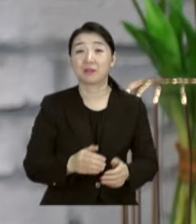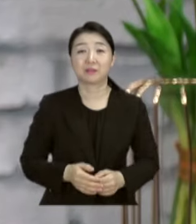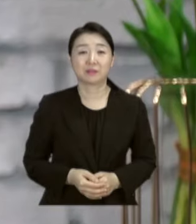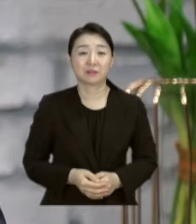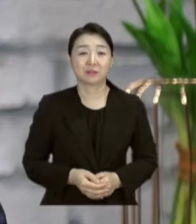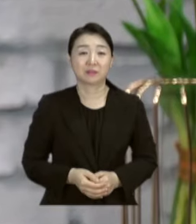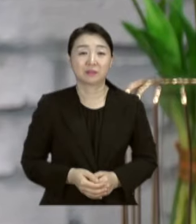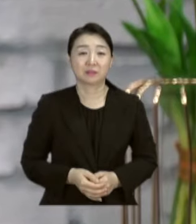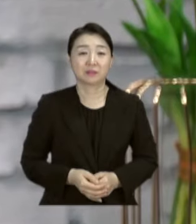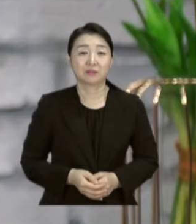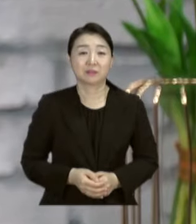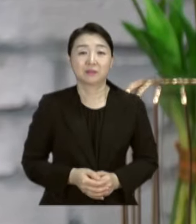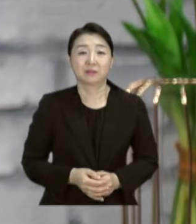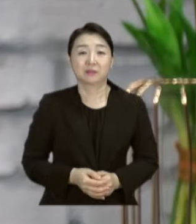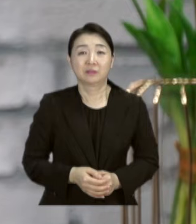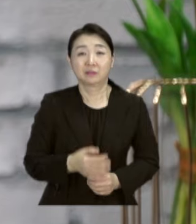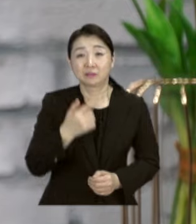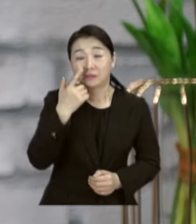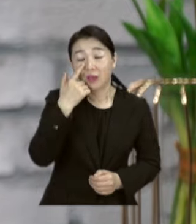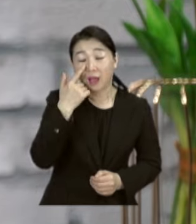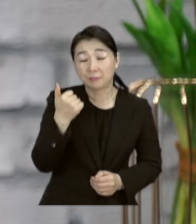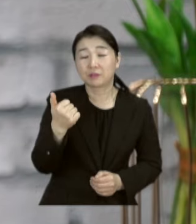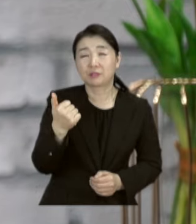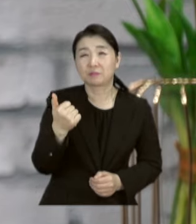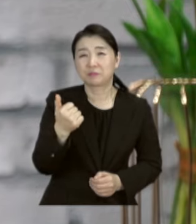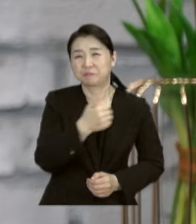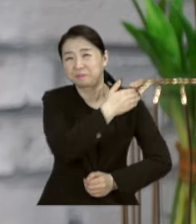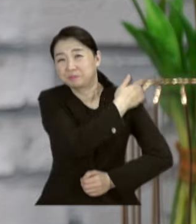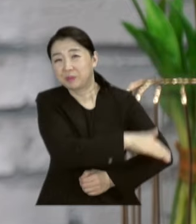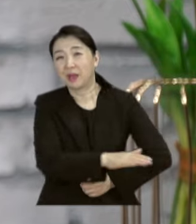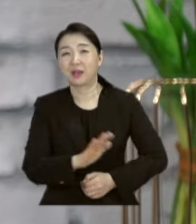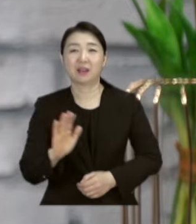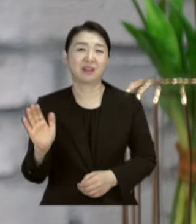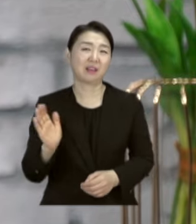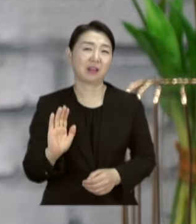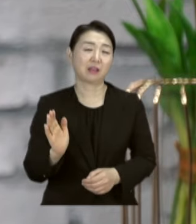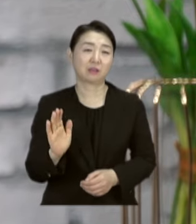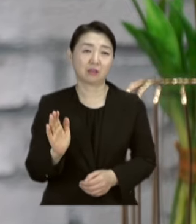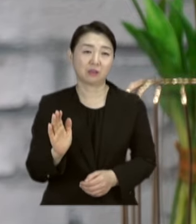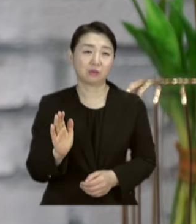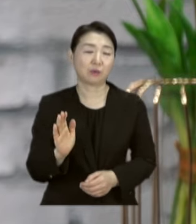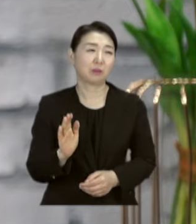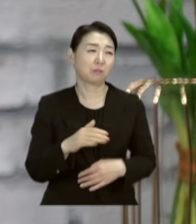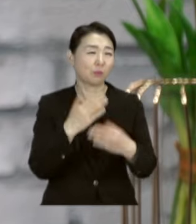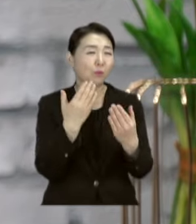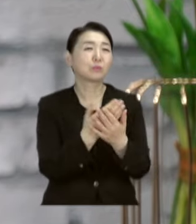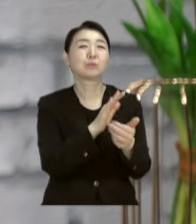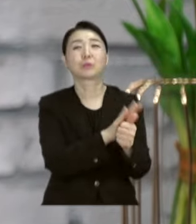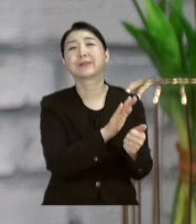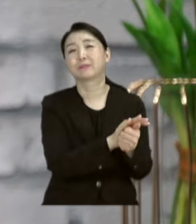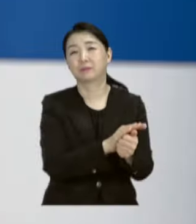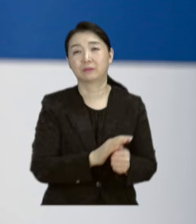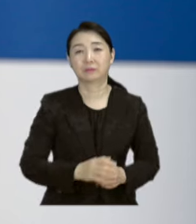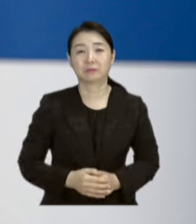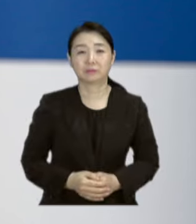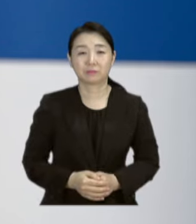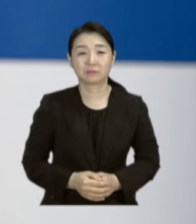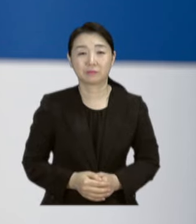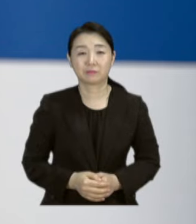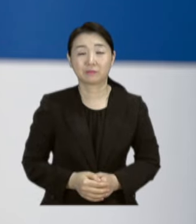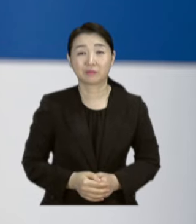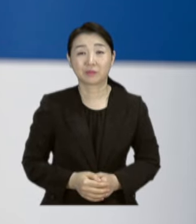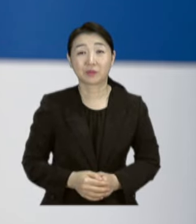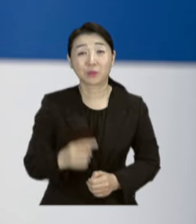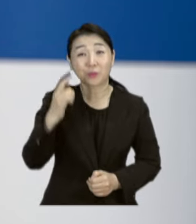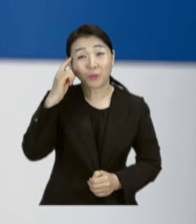네. 그럴 때마다 그 아버님은 그것도 못 본 척 안 하고 예. 어떻게 저래도 그거 다 도와주시고 그랬다면서요. 예. 저